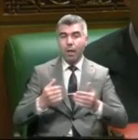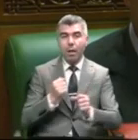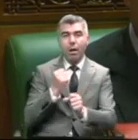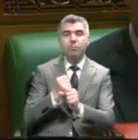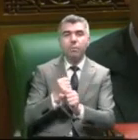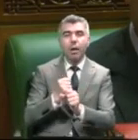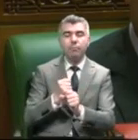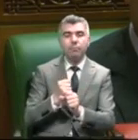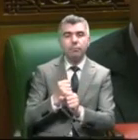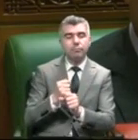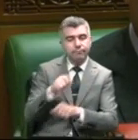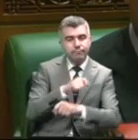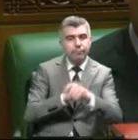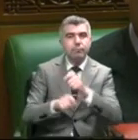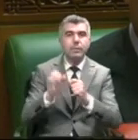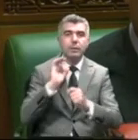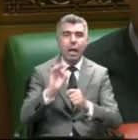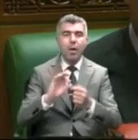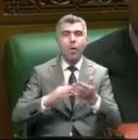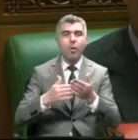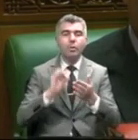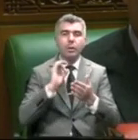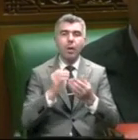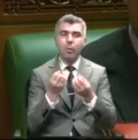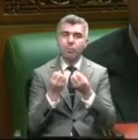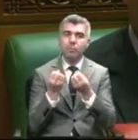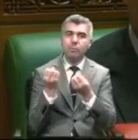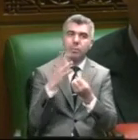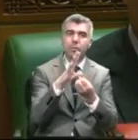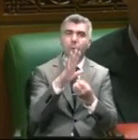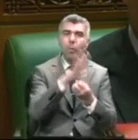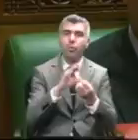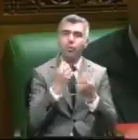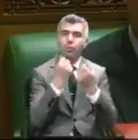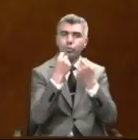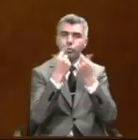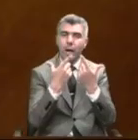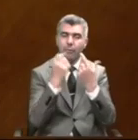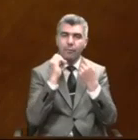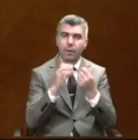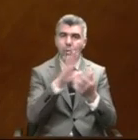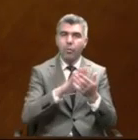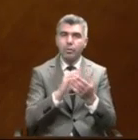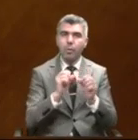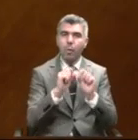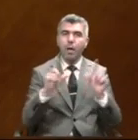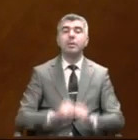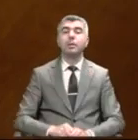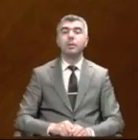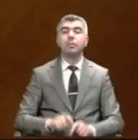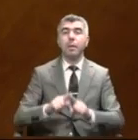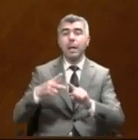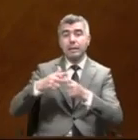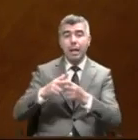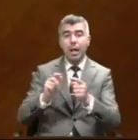مضاعف يرقى الى تطلعات بلادنا في هذا القطاع فكما هو معلوم في مجال صناعه السيارات